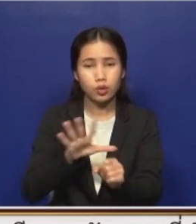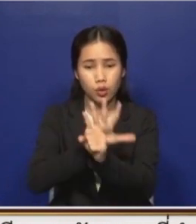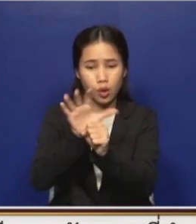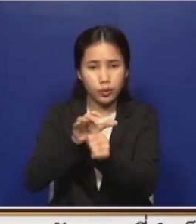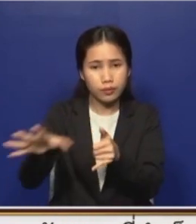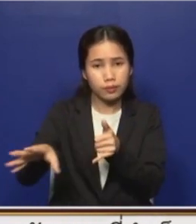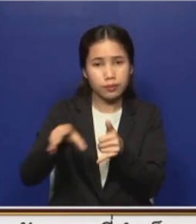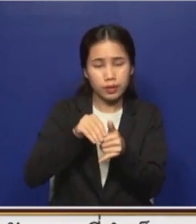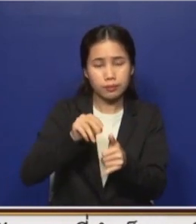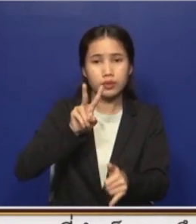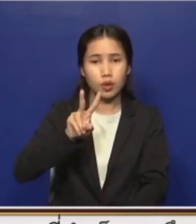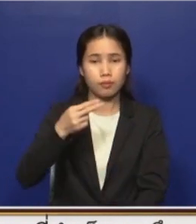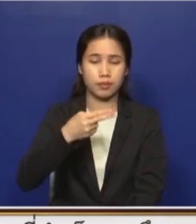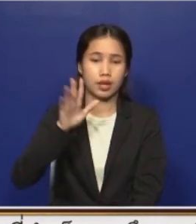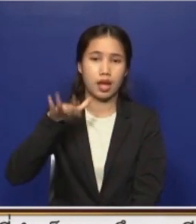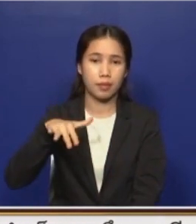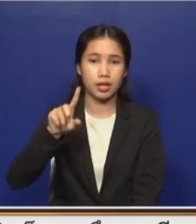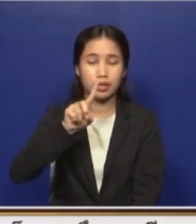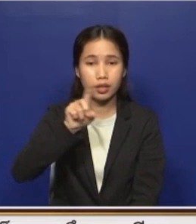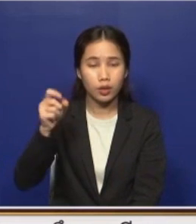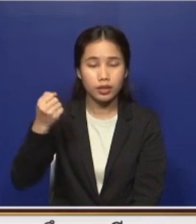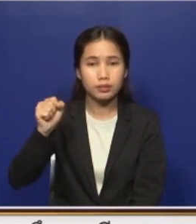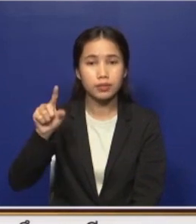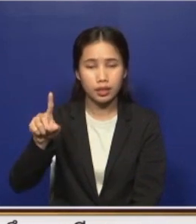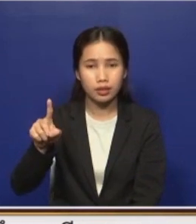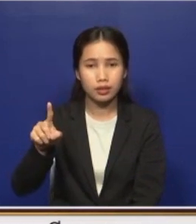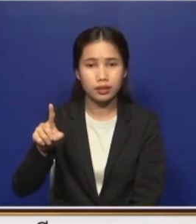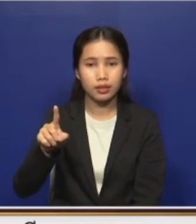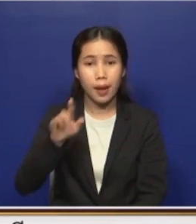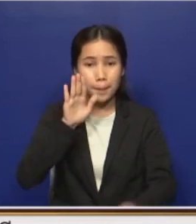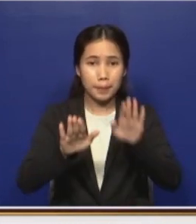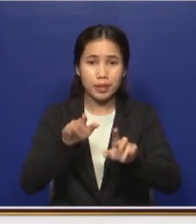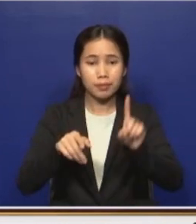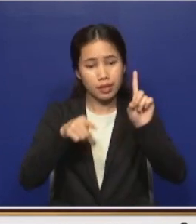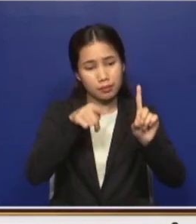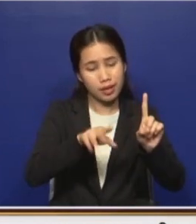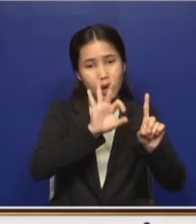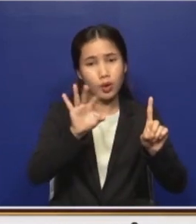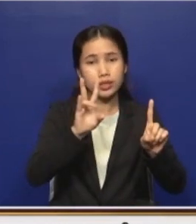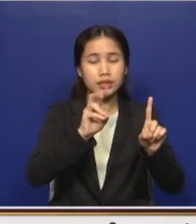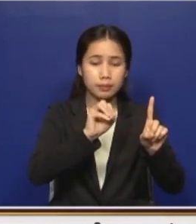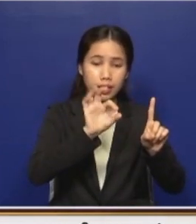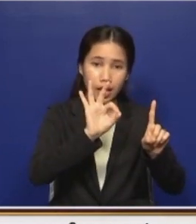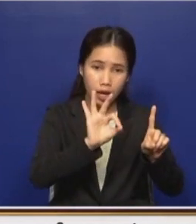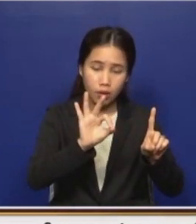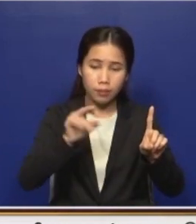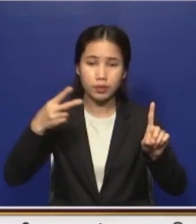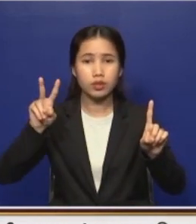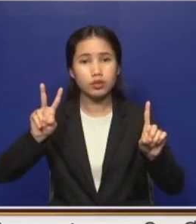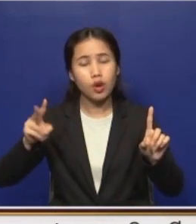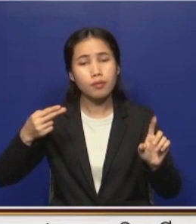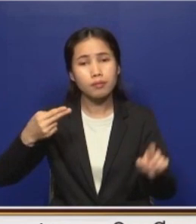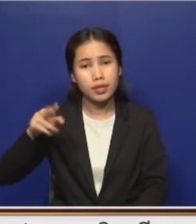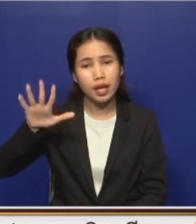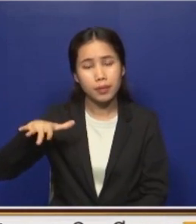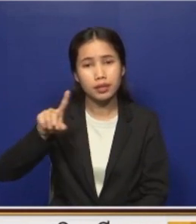และเราจะมีความหวังในการเปิดประเทศหรือครับถึงเปิดก็ไม่มีใครมาแล้วเราจะโง่หัวทาง